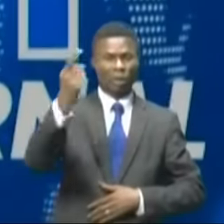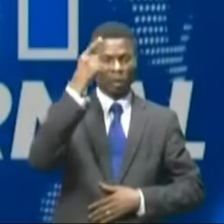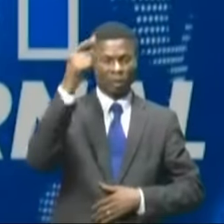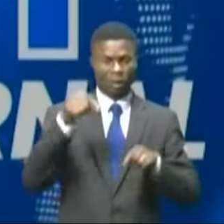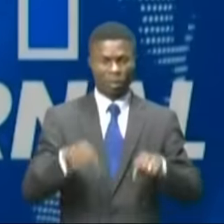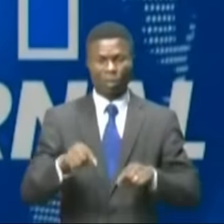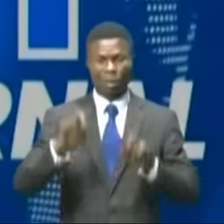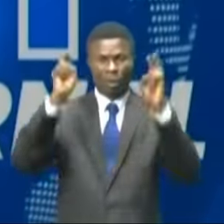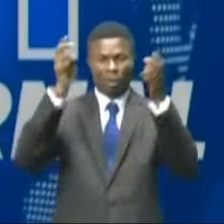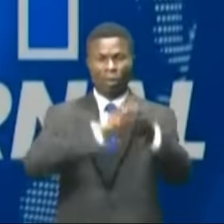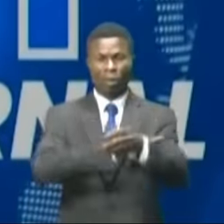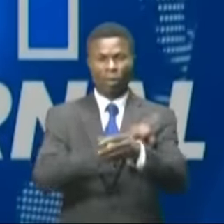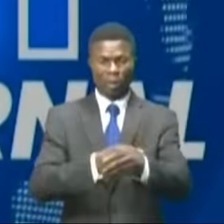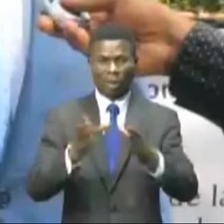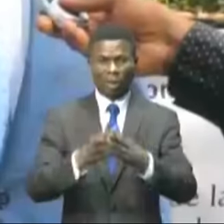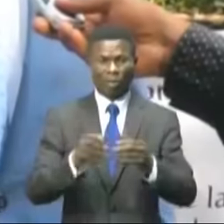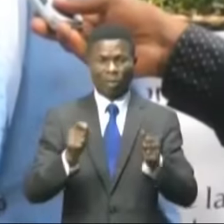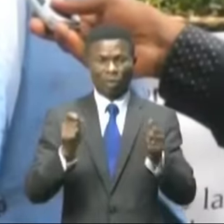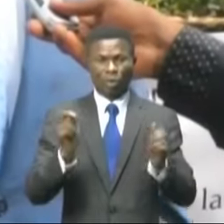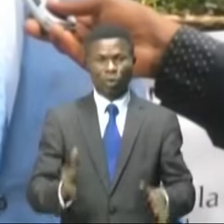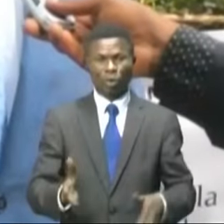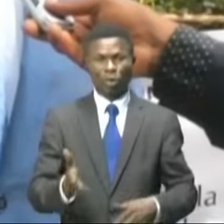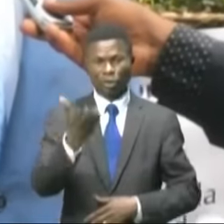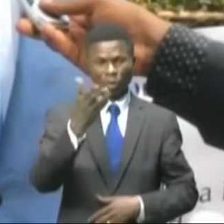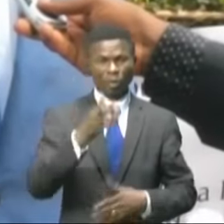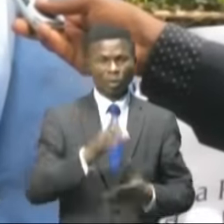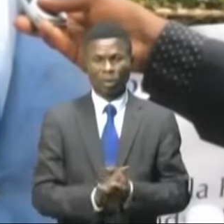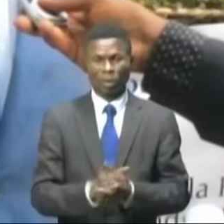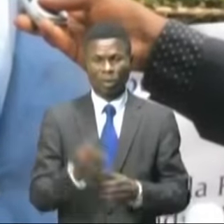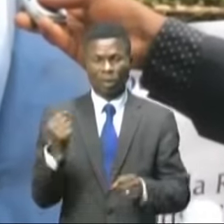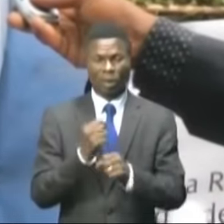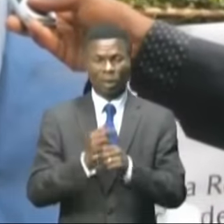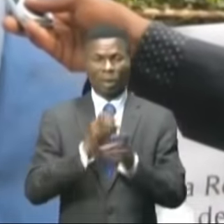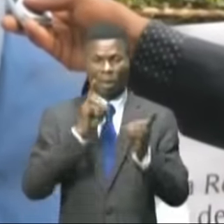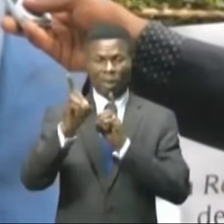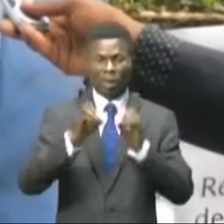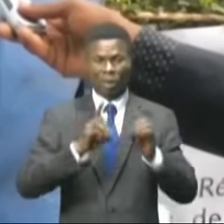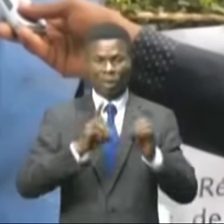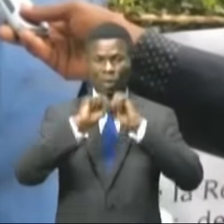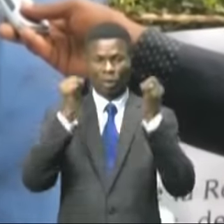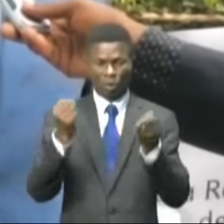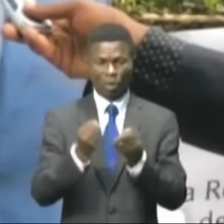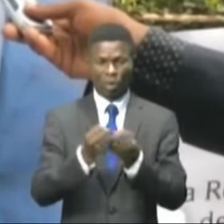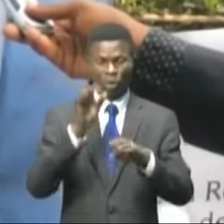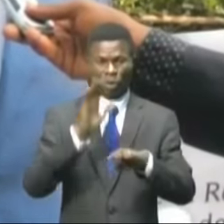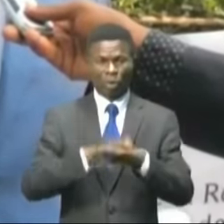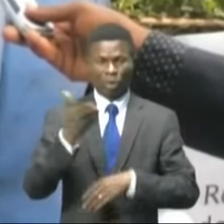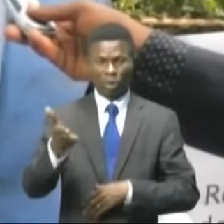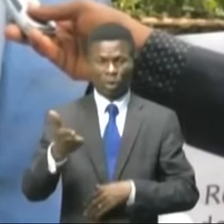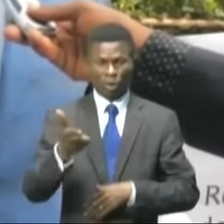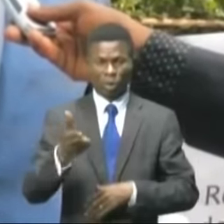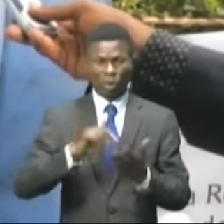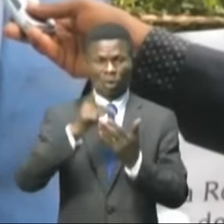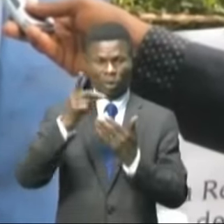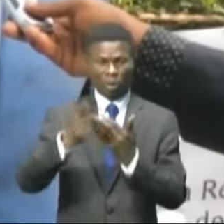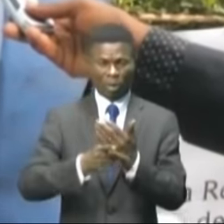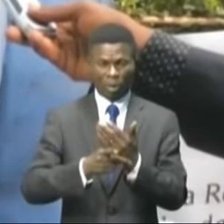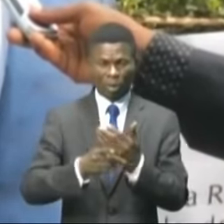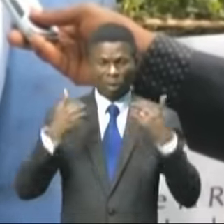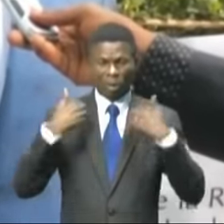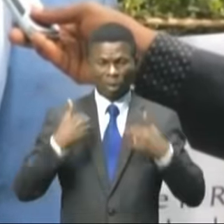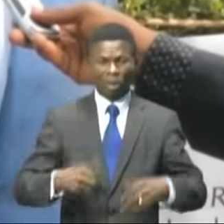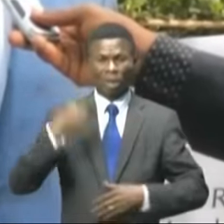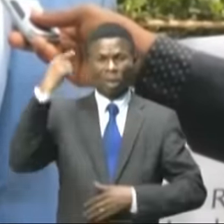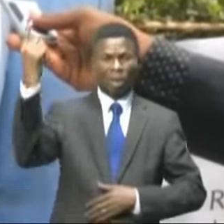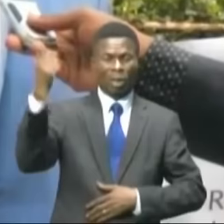fois-ci à Goma avec Edith Chala. Ce travail de dialogue social que nous avons entamé dans le cadre de la couverture santé universelle,